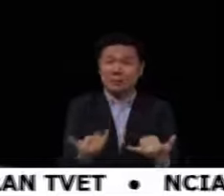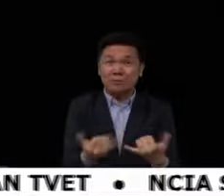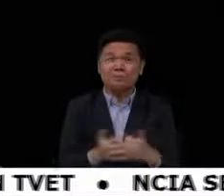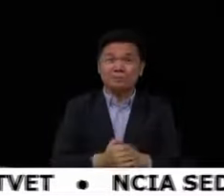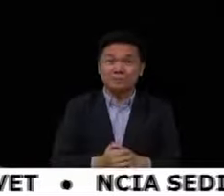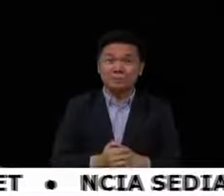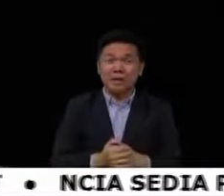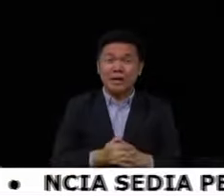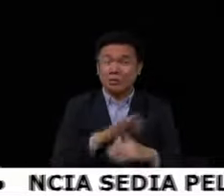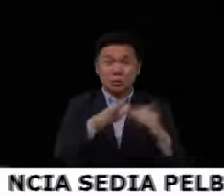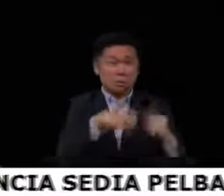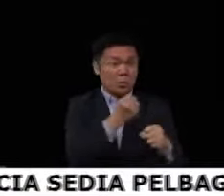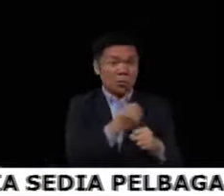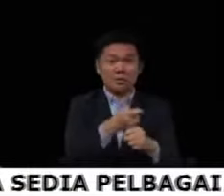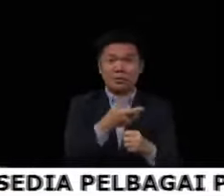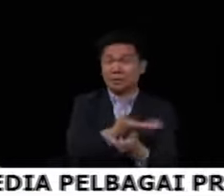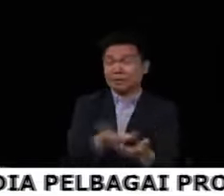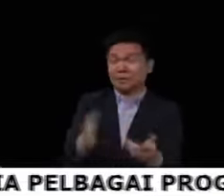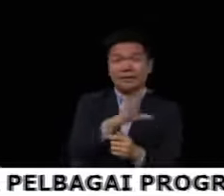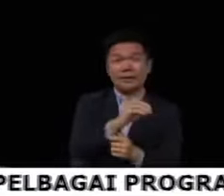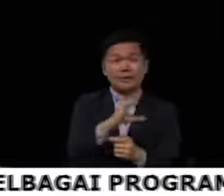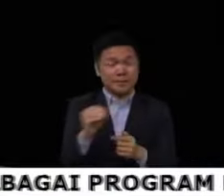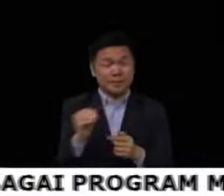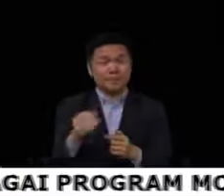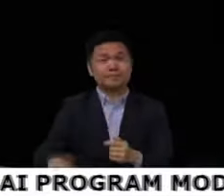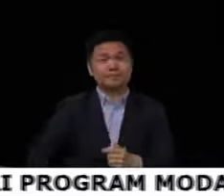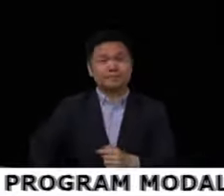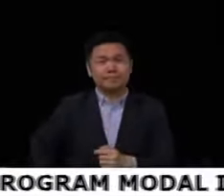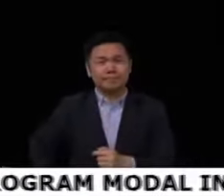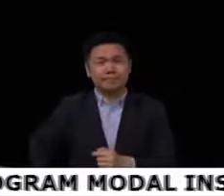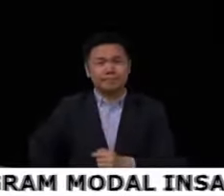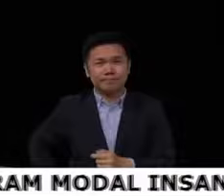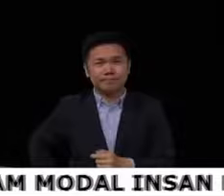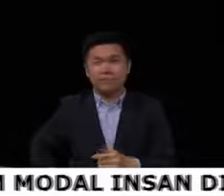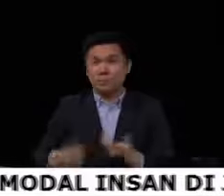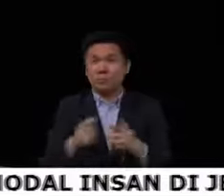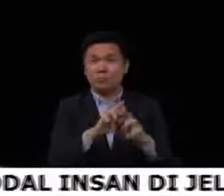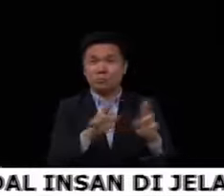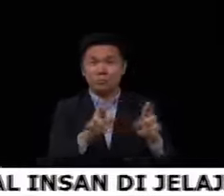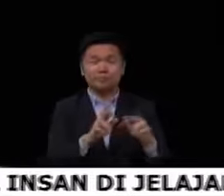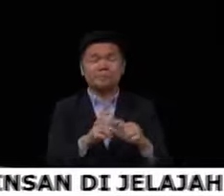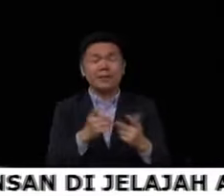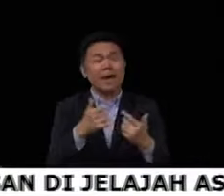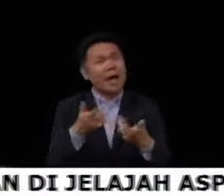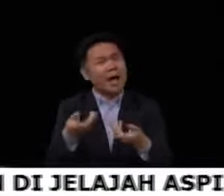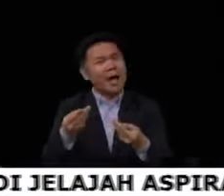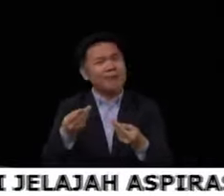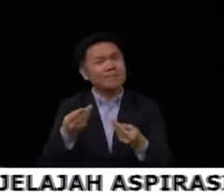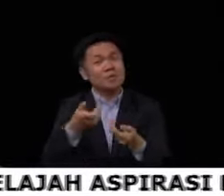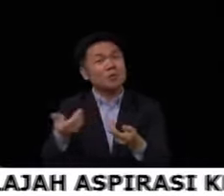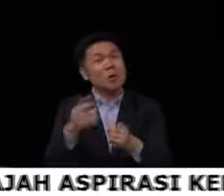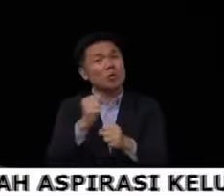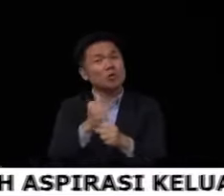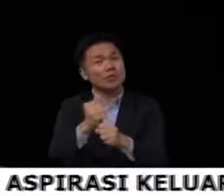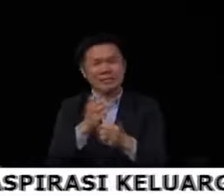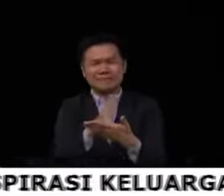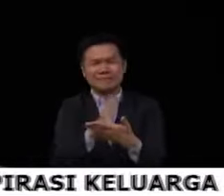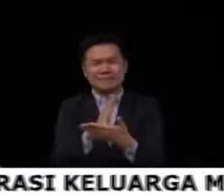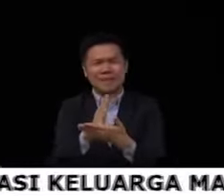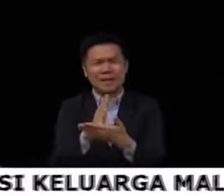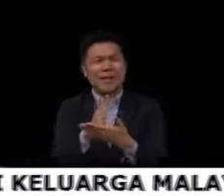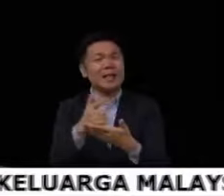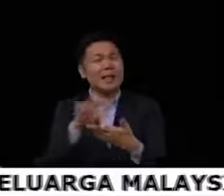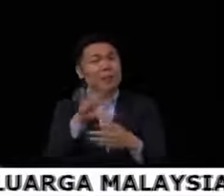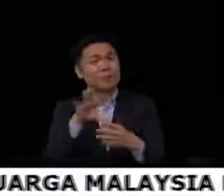yang telah kita berikan pada seekor konsesi sedang berjalan dengan lancar sekali malahan ada yang dah siap Allah kerja-kerja sementara